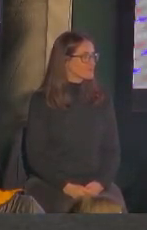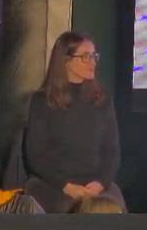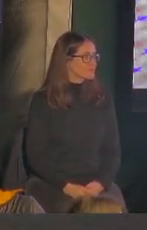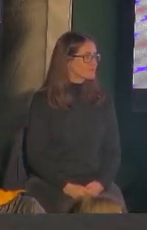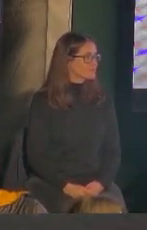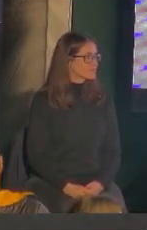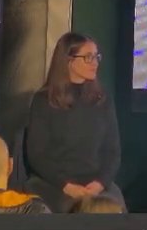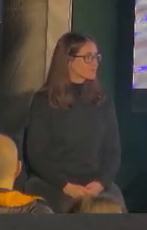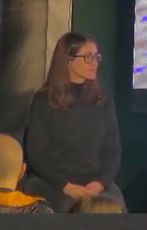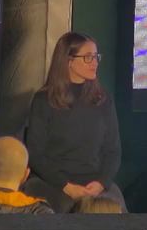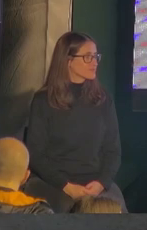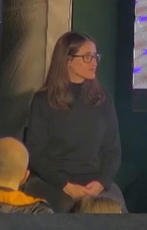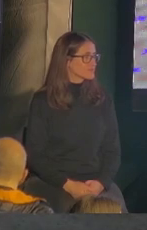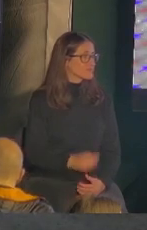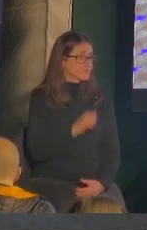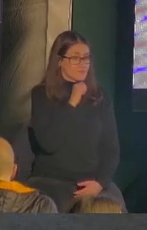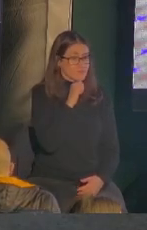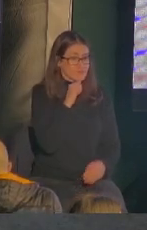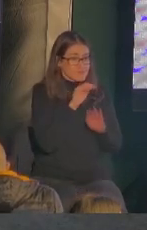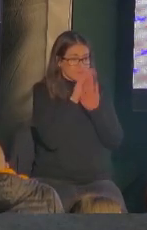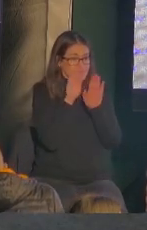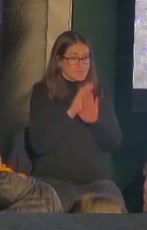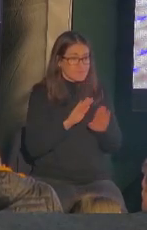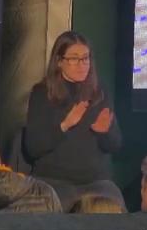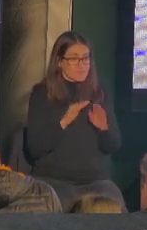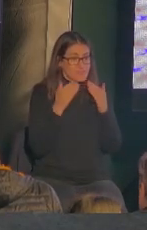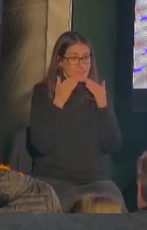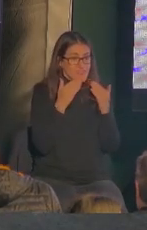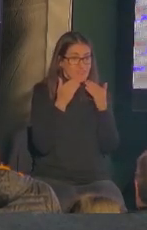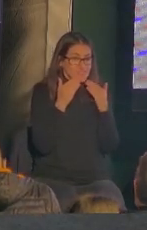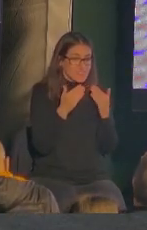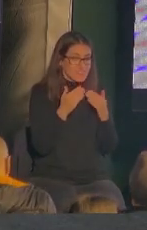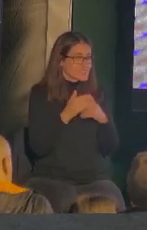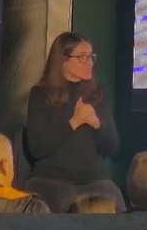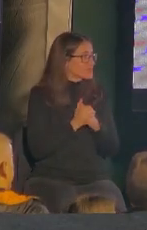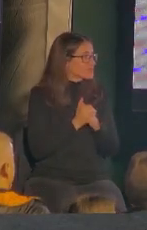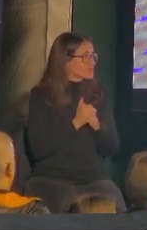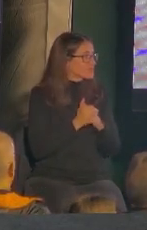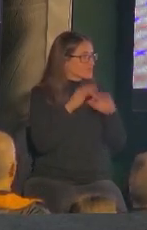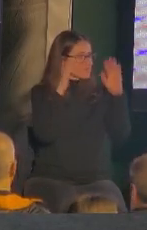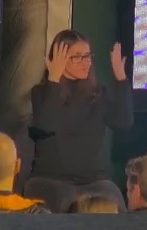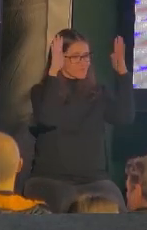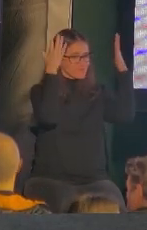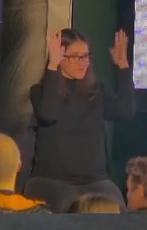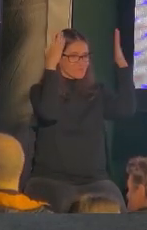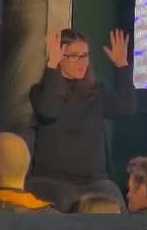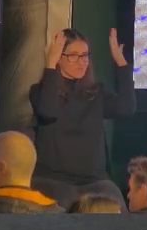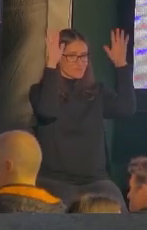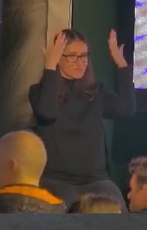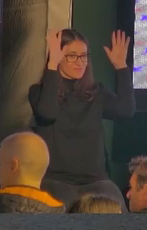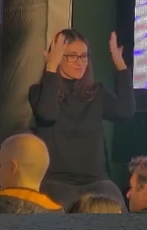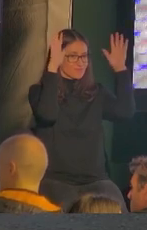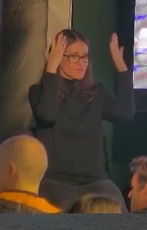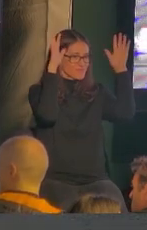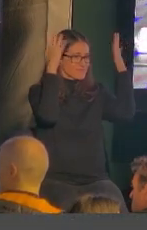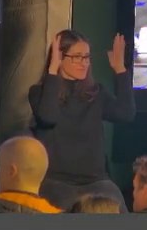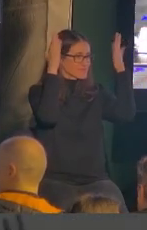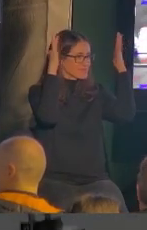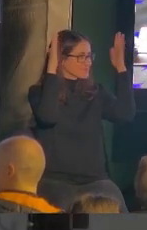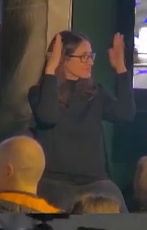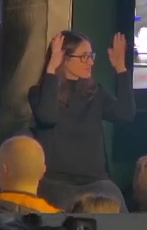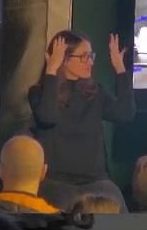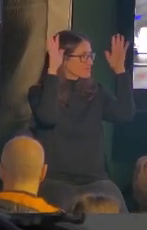Doncs ja ho tindríem. Amb això, moltes gràcies. Espero que us hagi agradat. Gràcies. Gràcies.